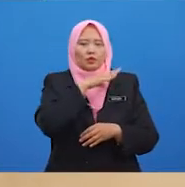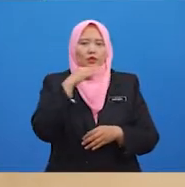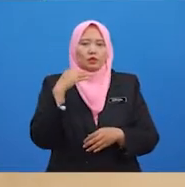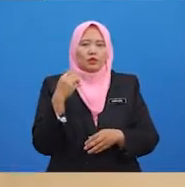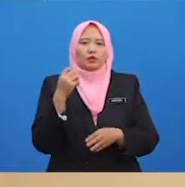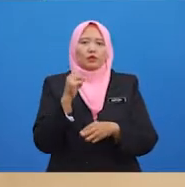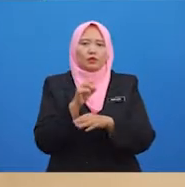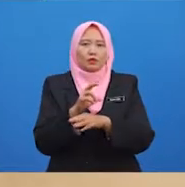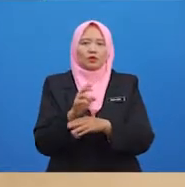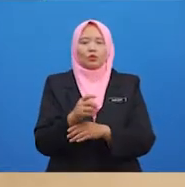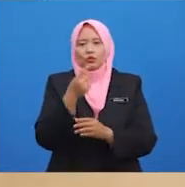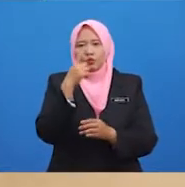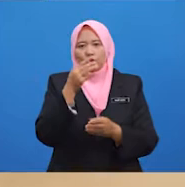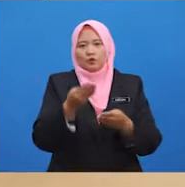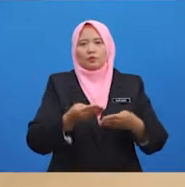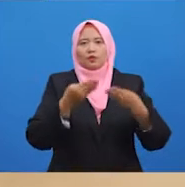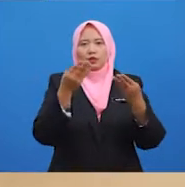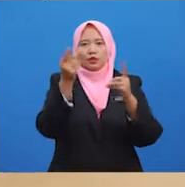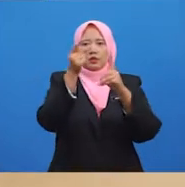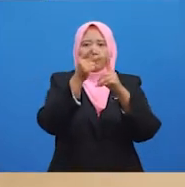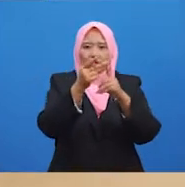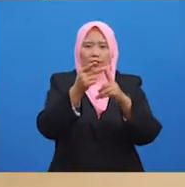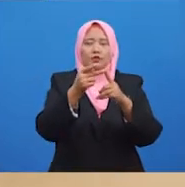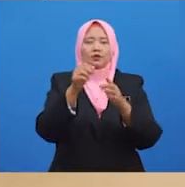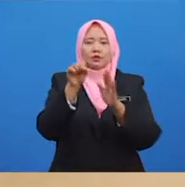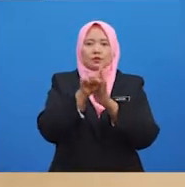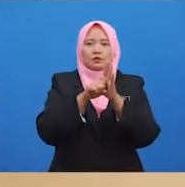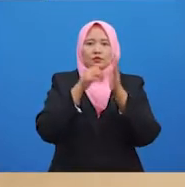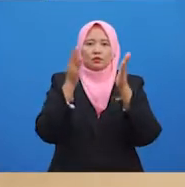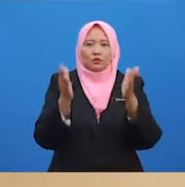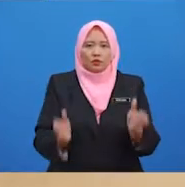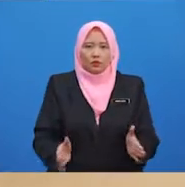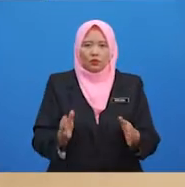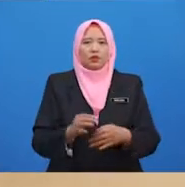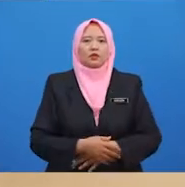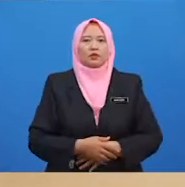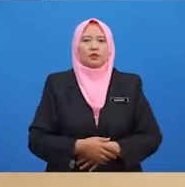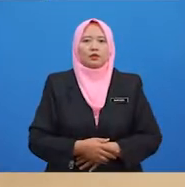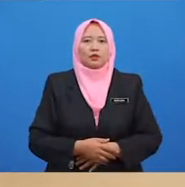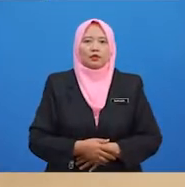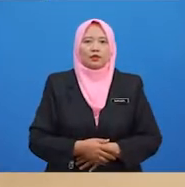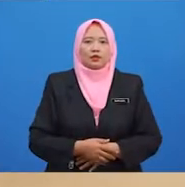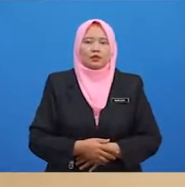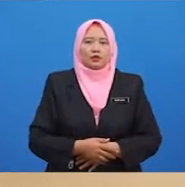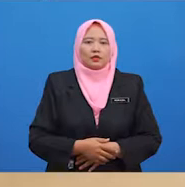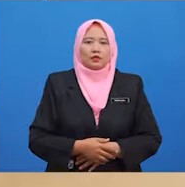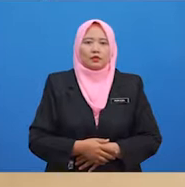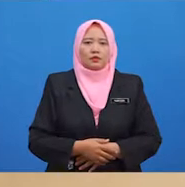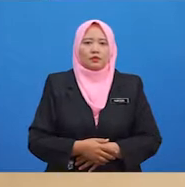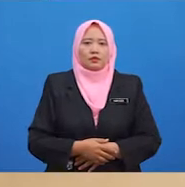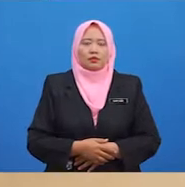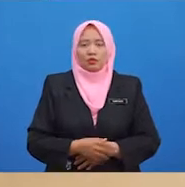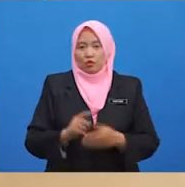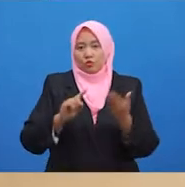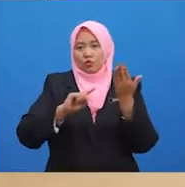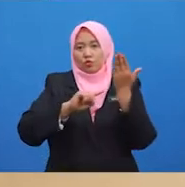oleh pengarang kepada seseorang. Untuk pengetahuan murid-murid, bagi memudahkan anda